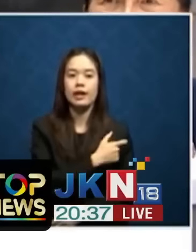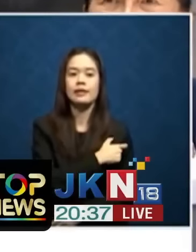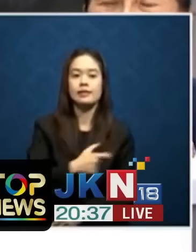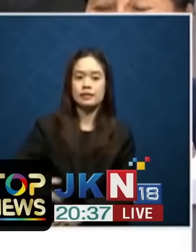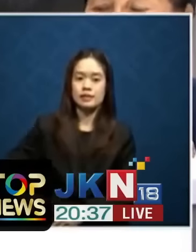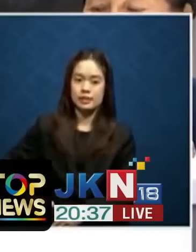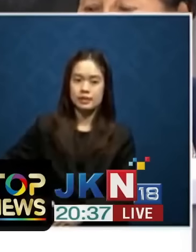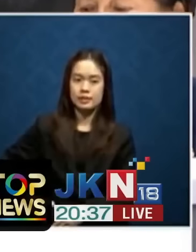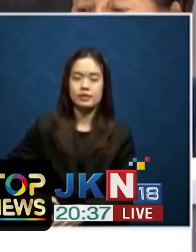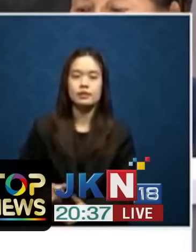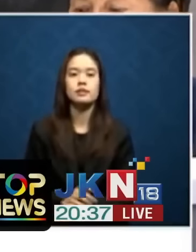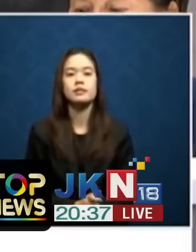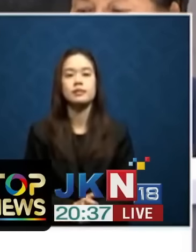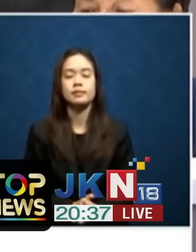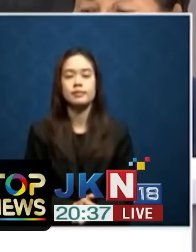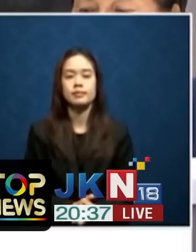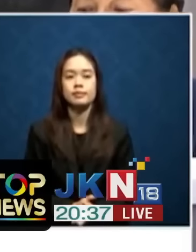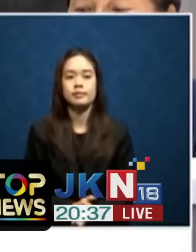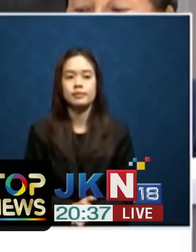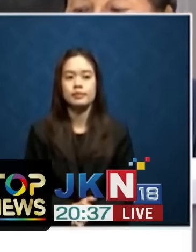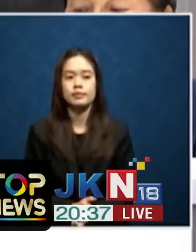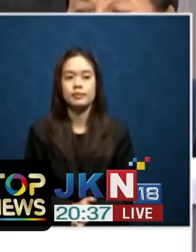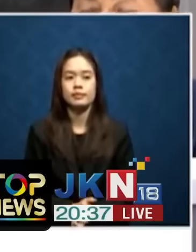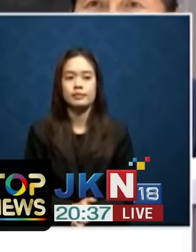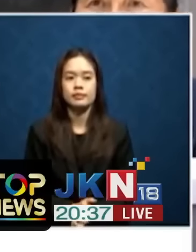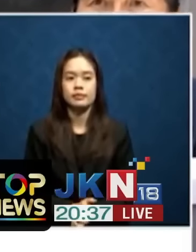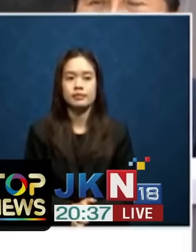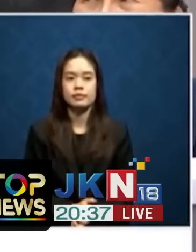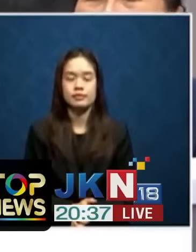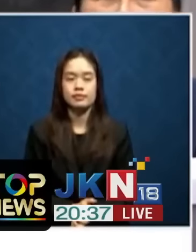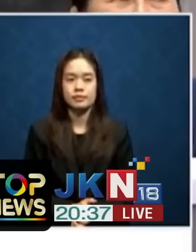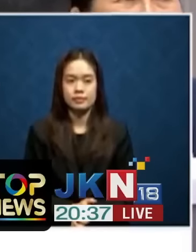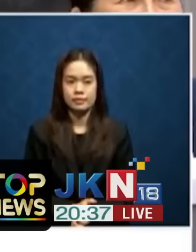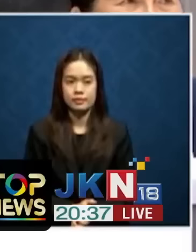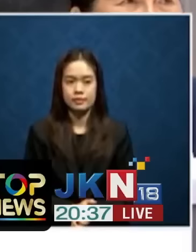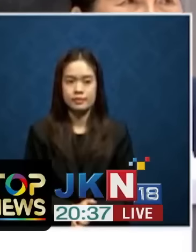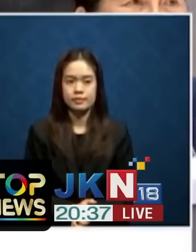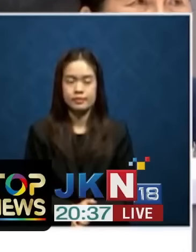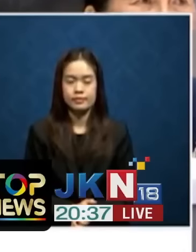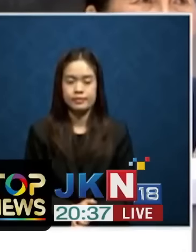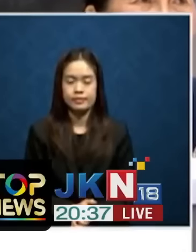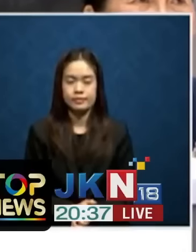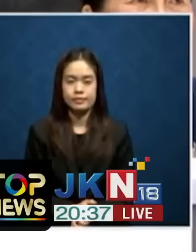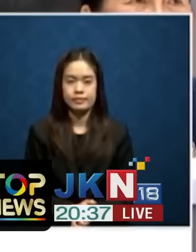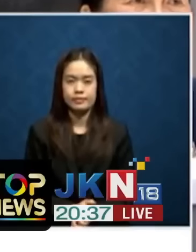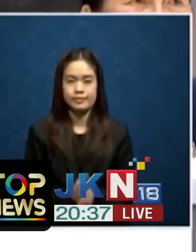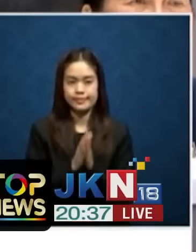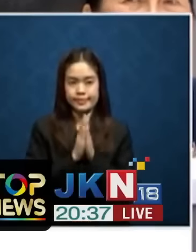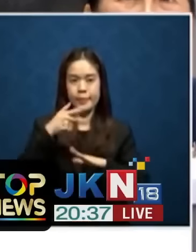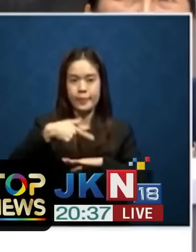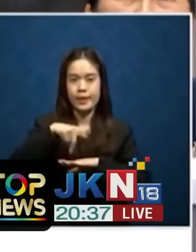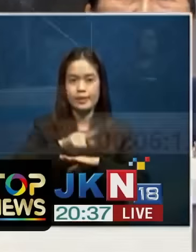ไม้ชื่อประเทศไทยเนี่ยค้ำชูโดดเด่นสง่างามได้ก็เพราะว่ารากไม ้ อย่างพว